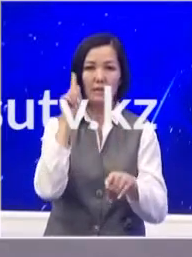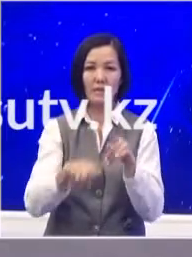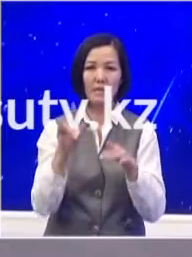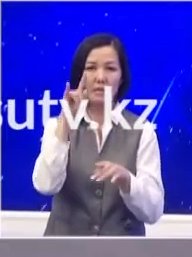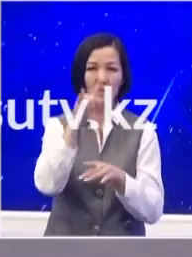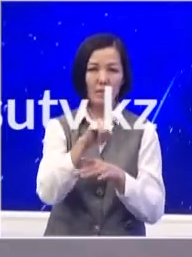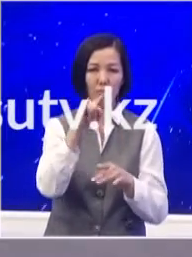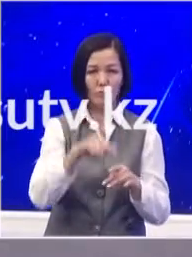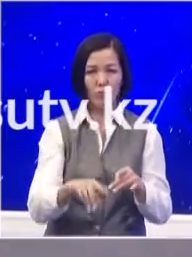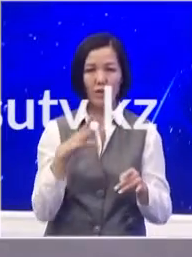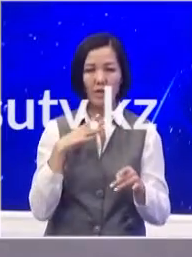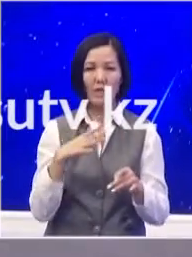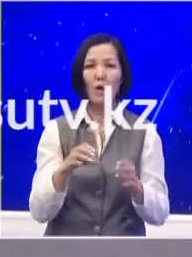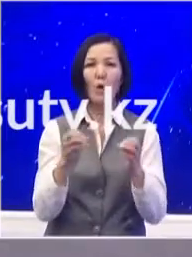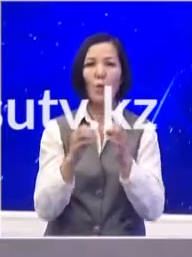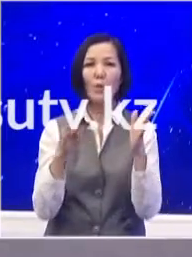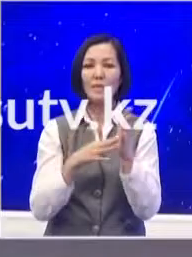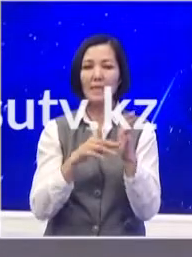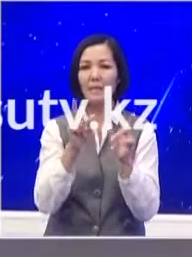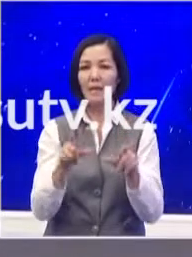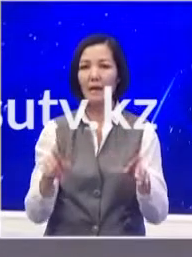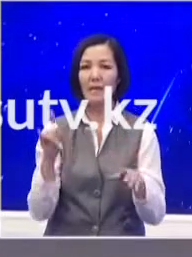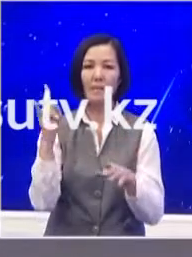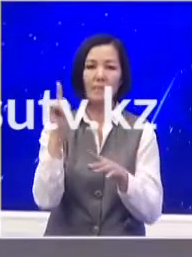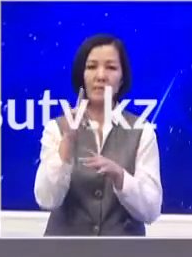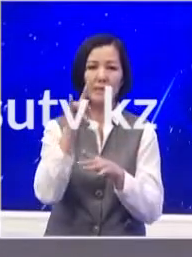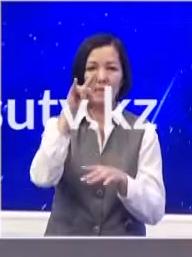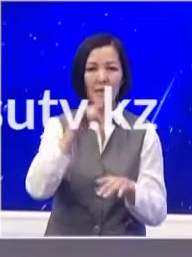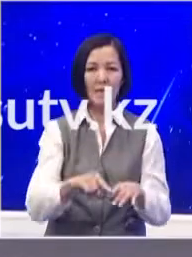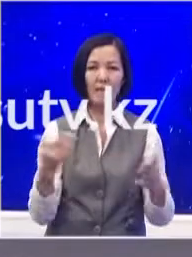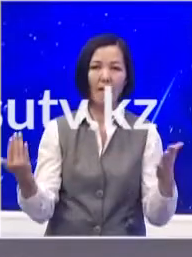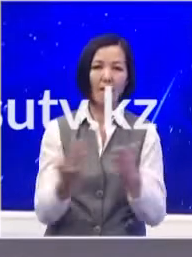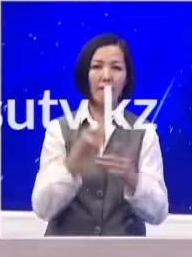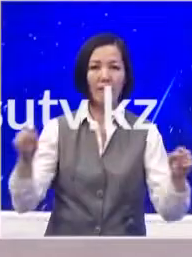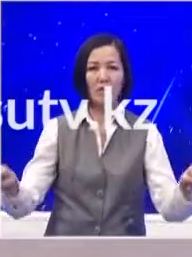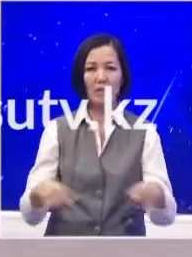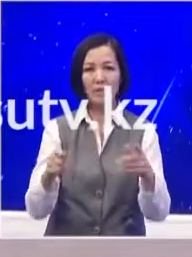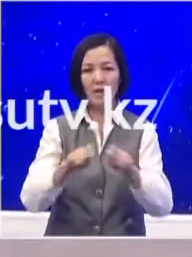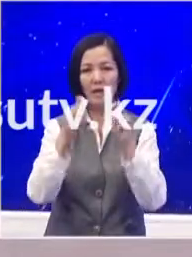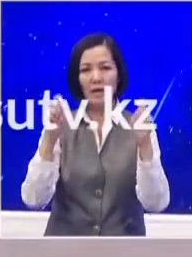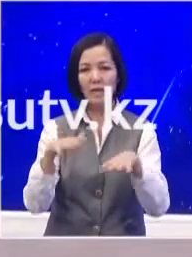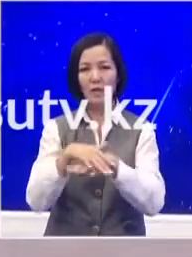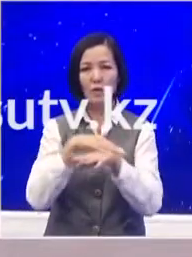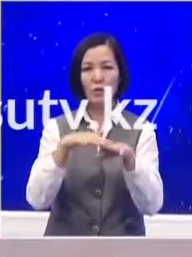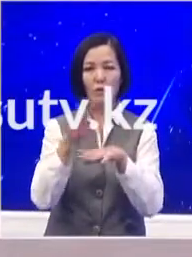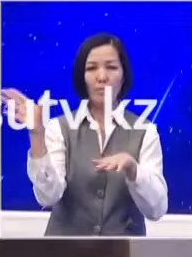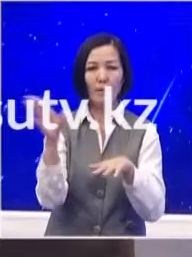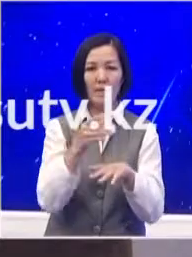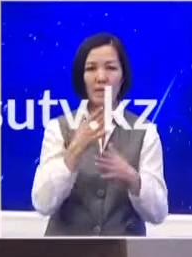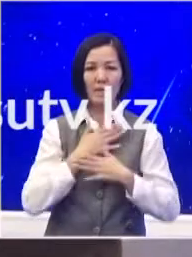Ел астанасынан ауданға 18 жолаушы келді. Өткен жылдан бері тоқтап, қайта жанданған әуе қатынасына тұрғындар дән